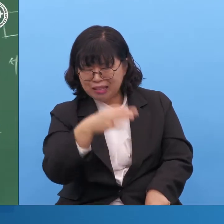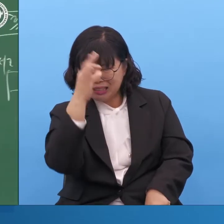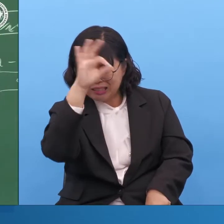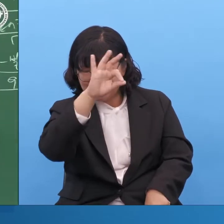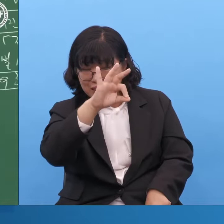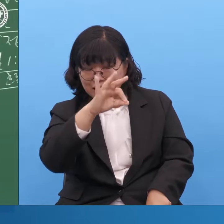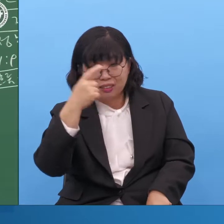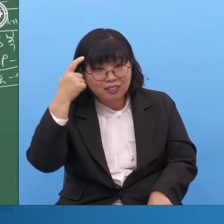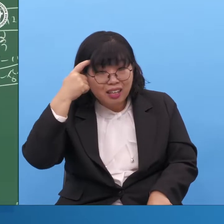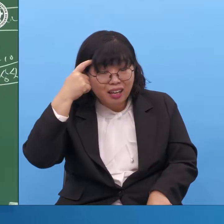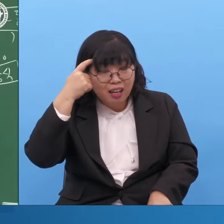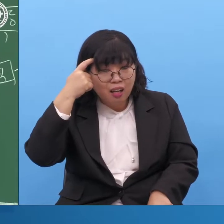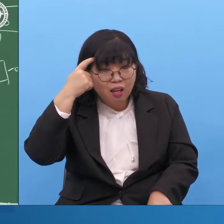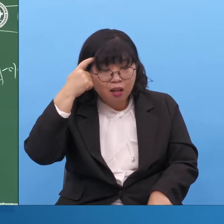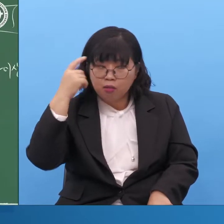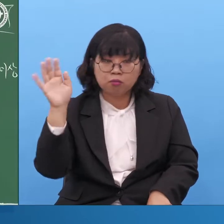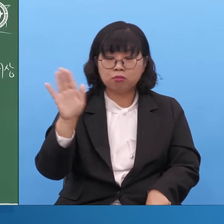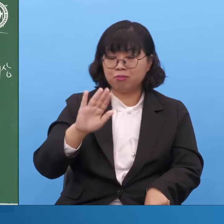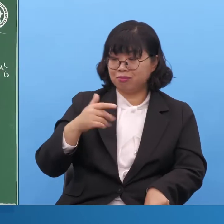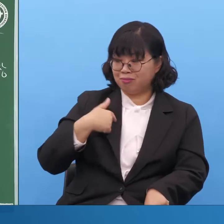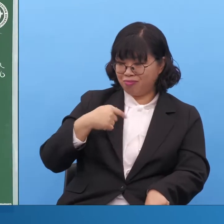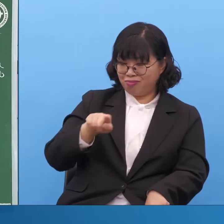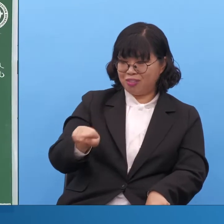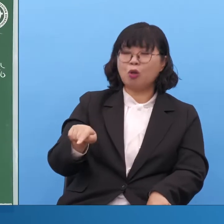꼭 기억해야 돼요. And so you must 그것도 remember.